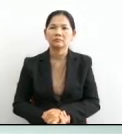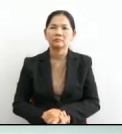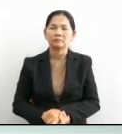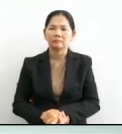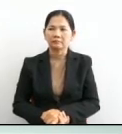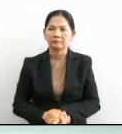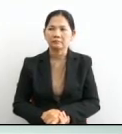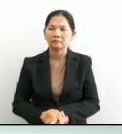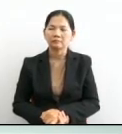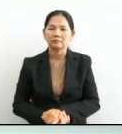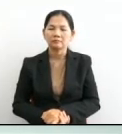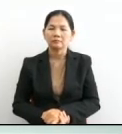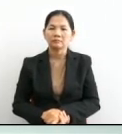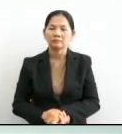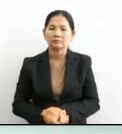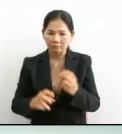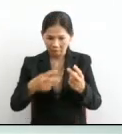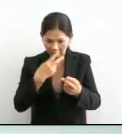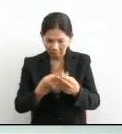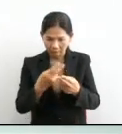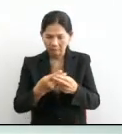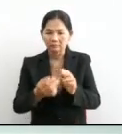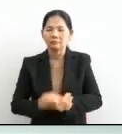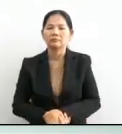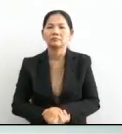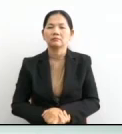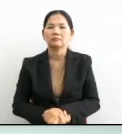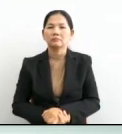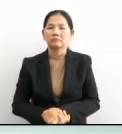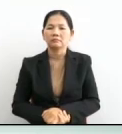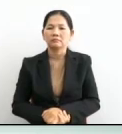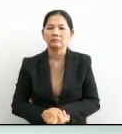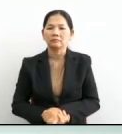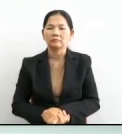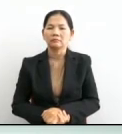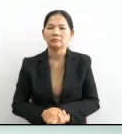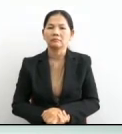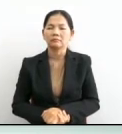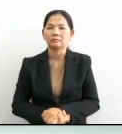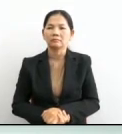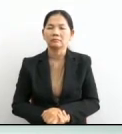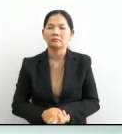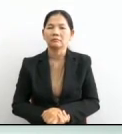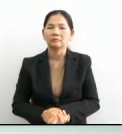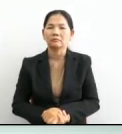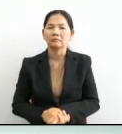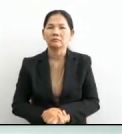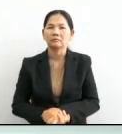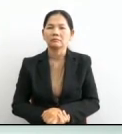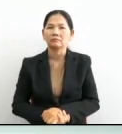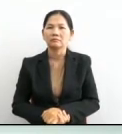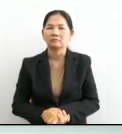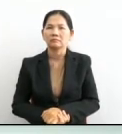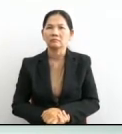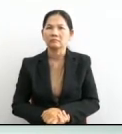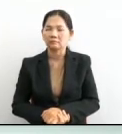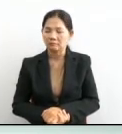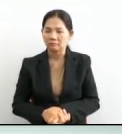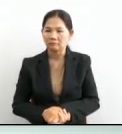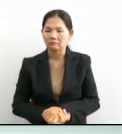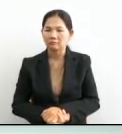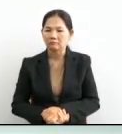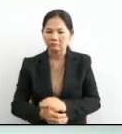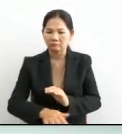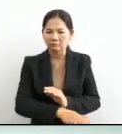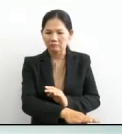sẽ xây châu mà nóng chùm lại được bọc con chà chắc bởi xanh chia chà dương đặc để thay chùm này ai sạp ấy là con